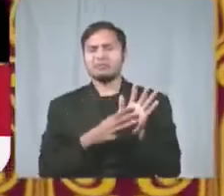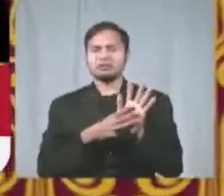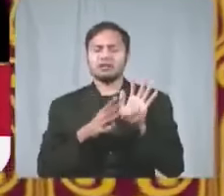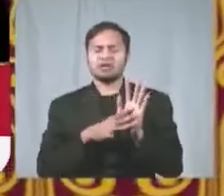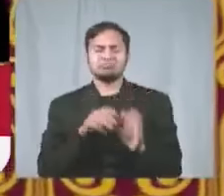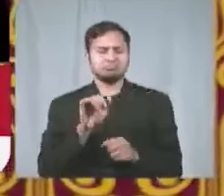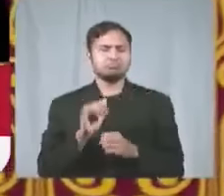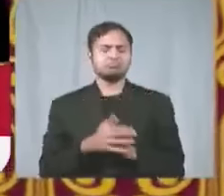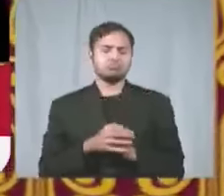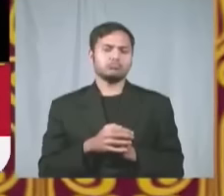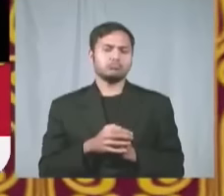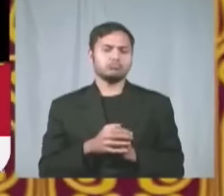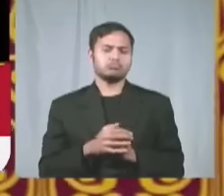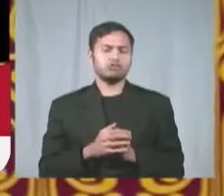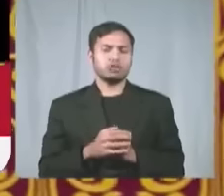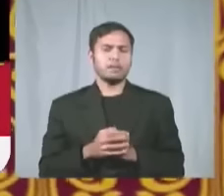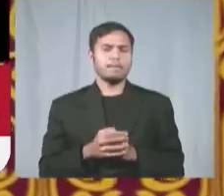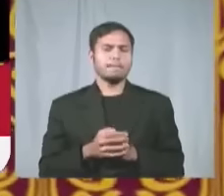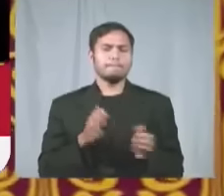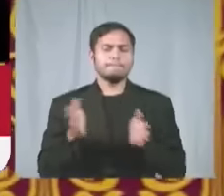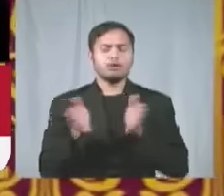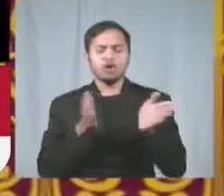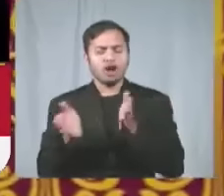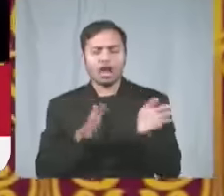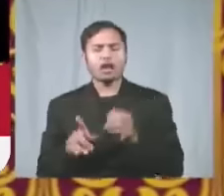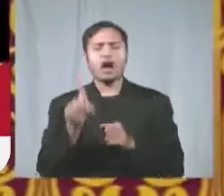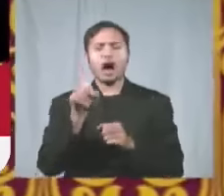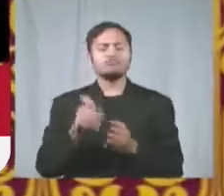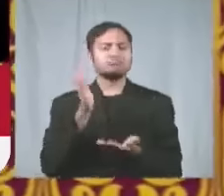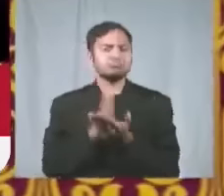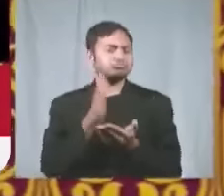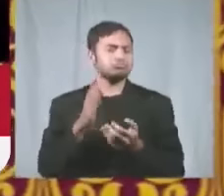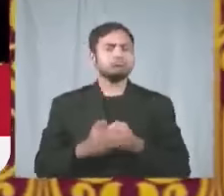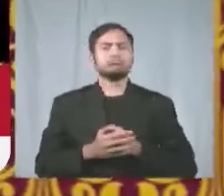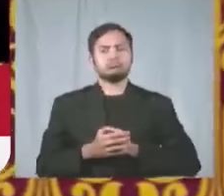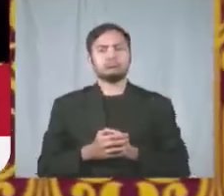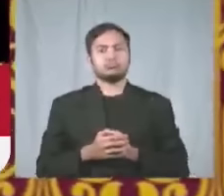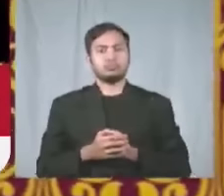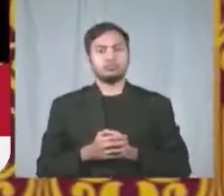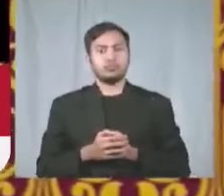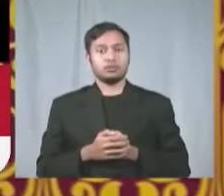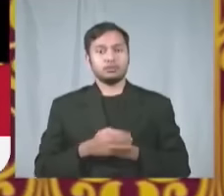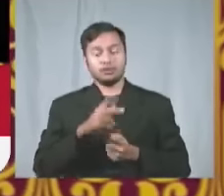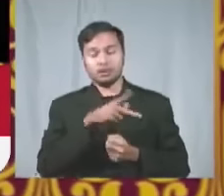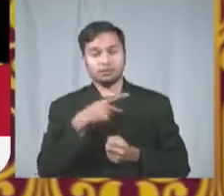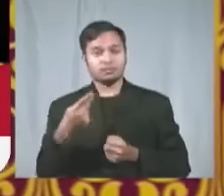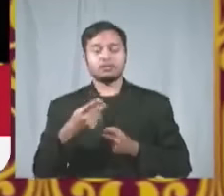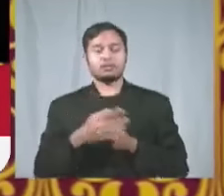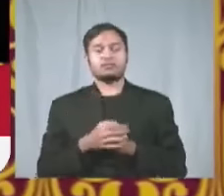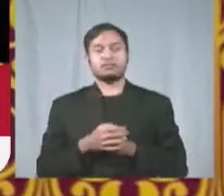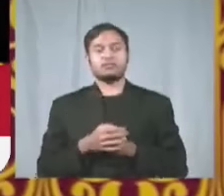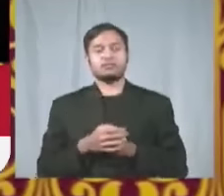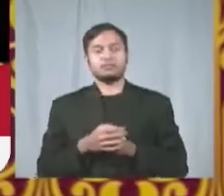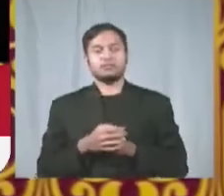harus perlu penanganan secara arif dan bijaksana. Kami menawarkan bahwa kami